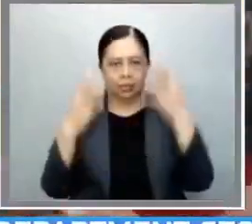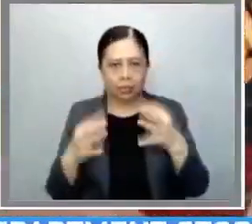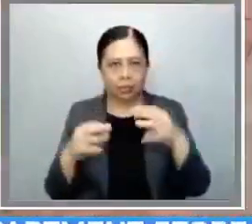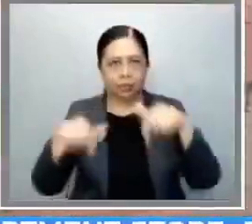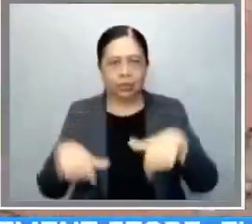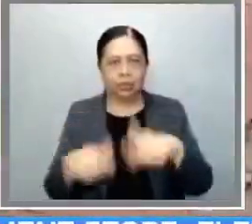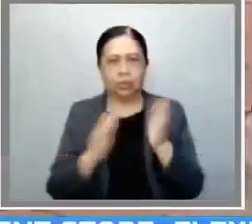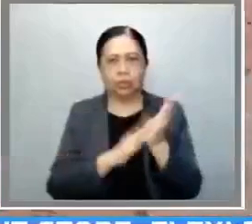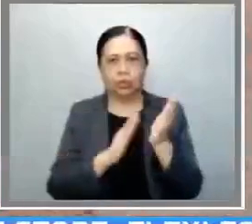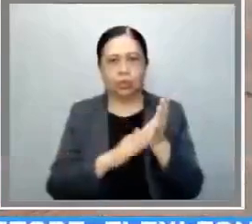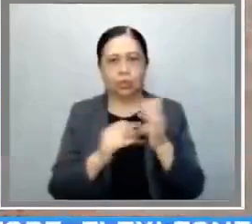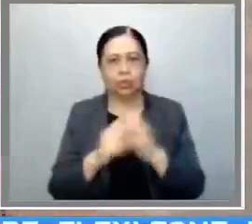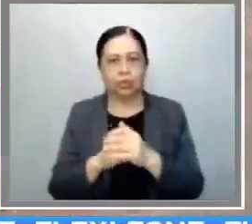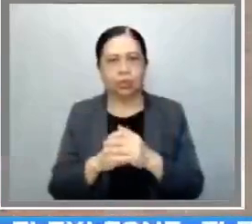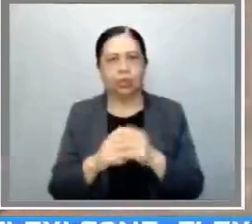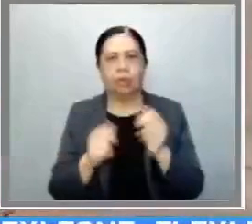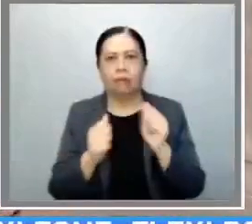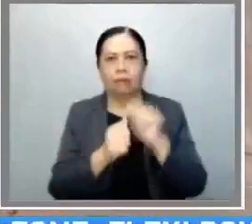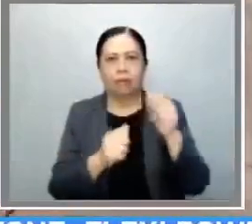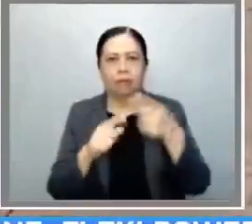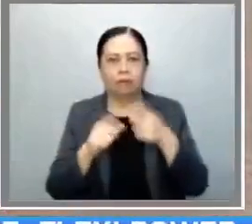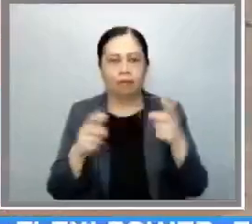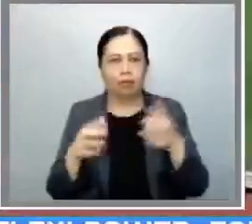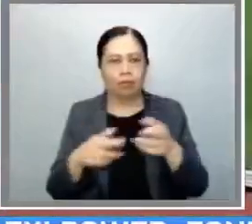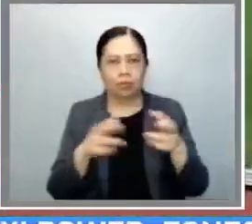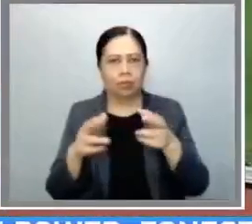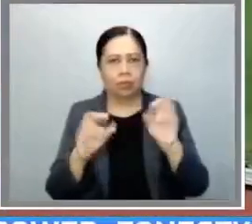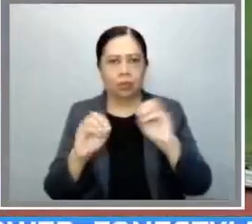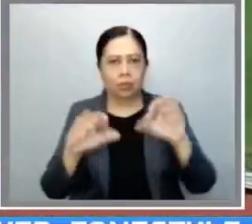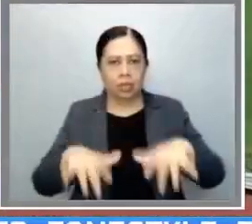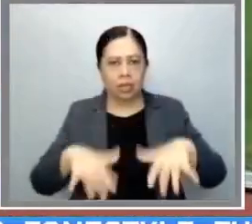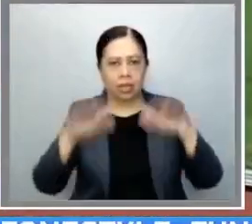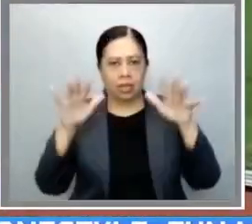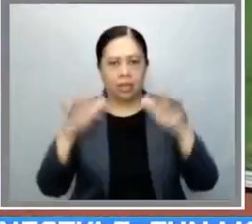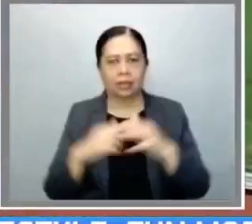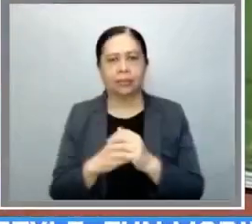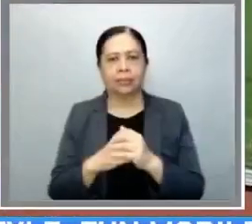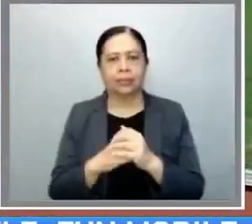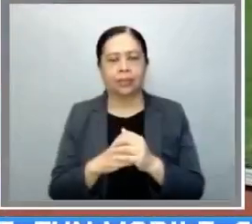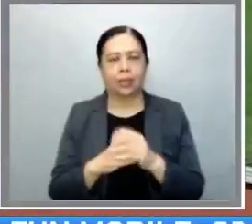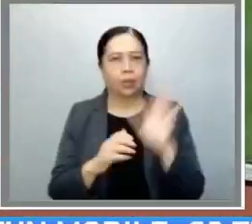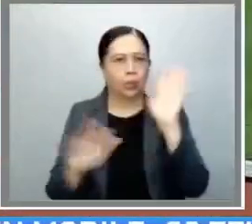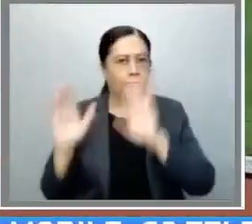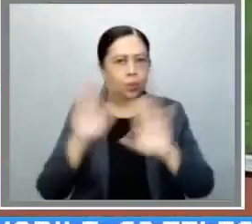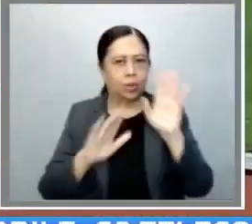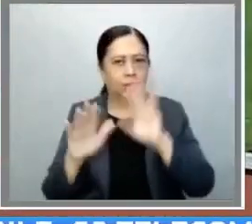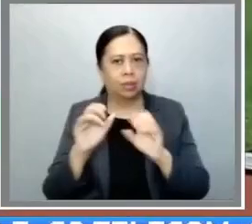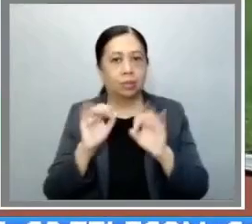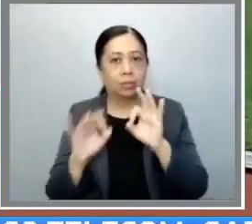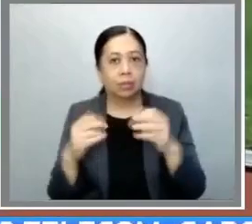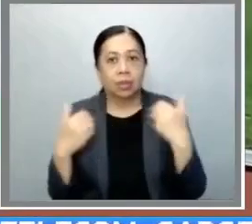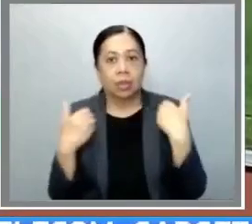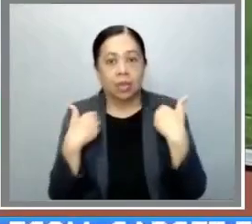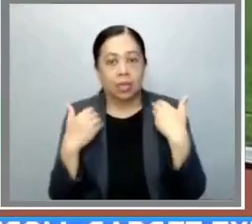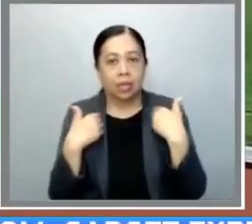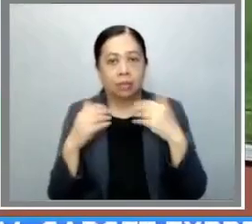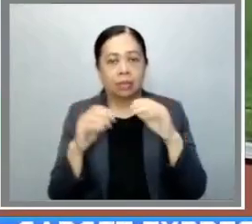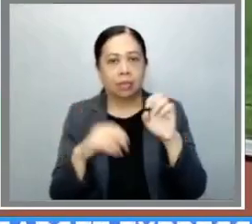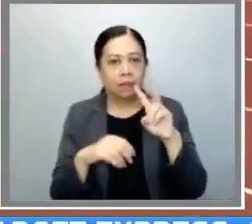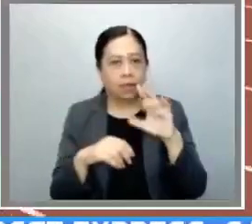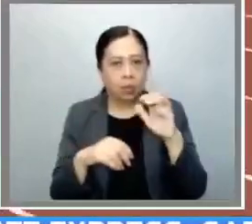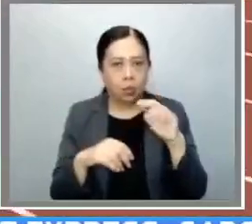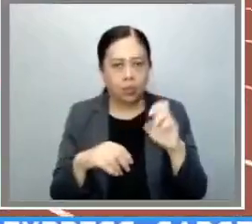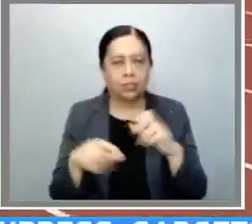Malayo raw ito sa ilog at hindi raw binabaha. Hindi rin daw magkakaproblema sakaling magkaroon ng mga evacuees dahil meron daw silang